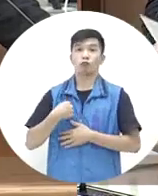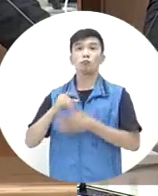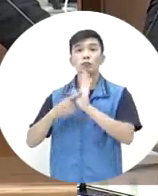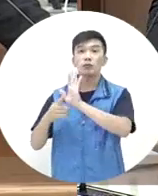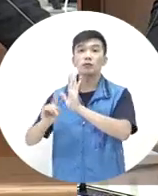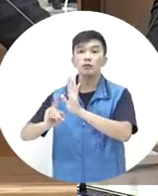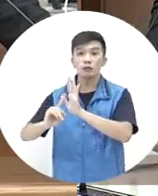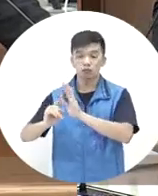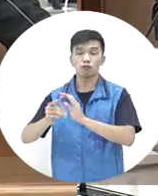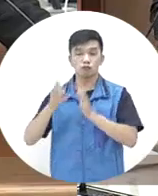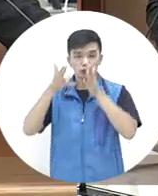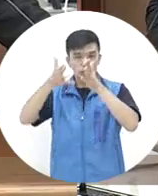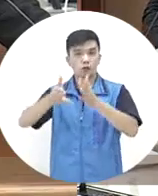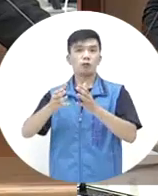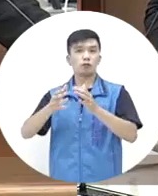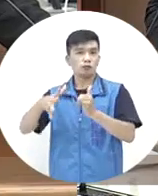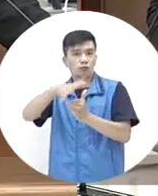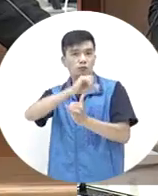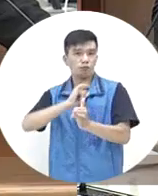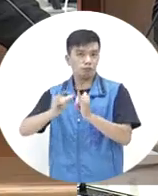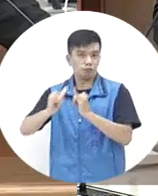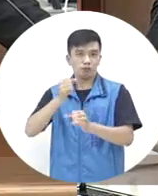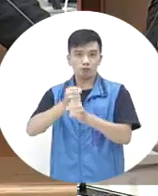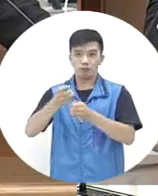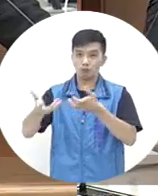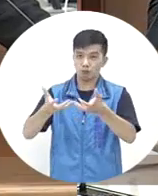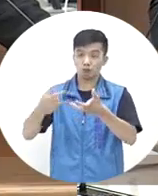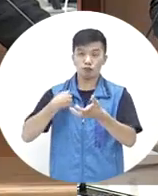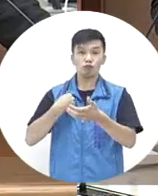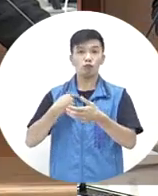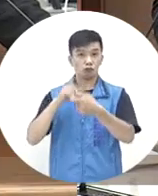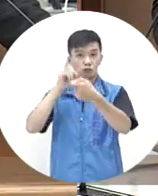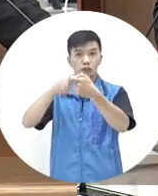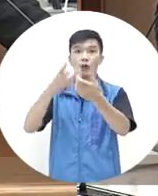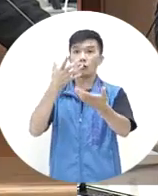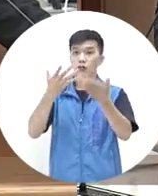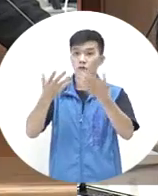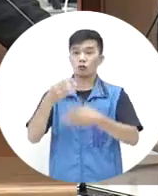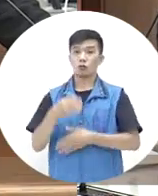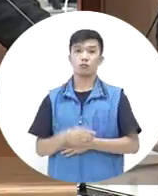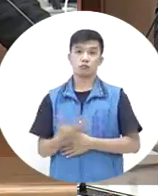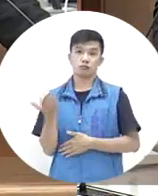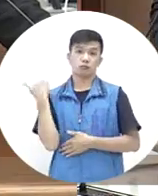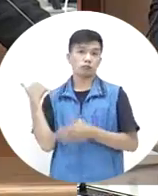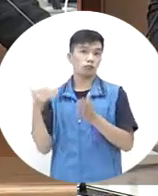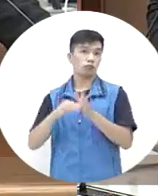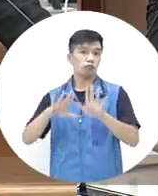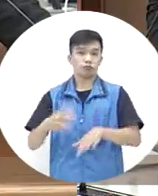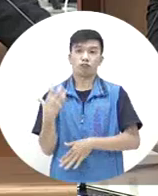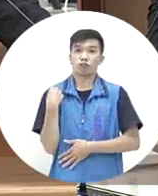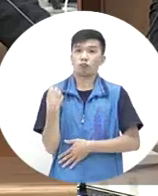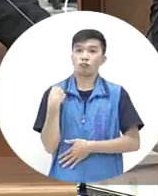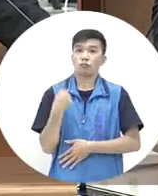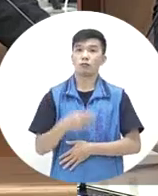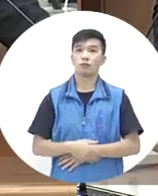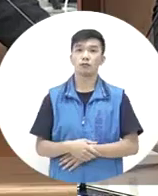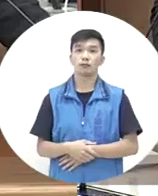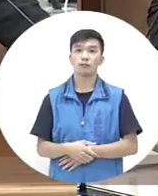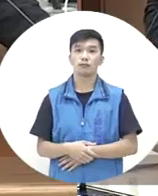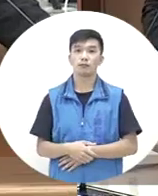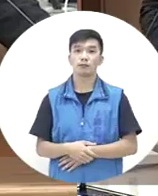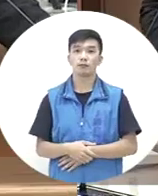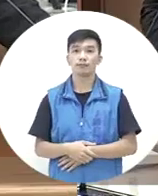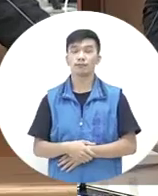吧。 好， 我已经讲了，我态度很清楚啊，从头到尾没有变过啊。 市长，然后接下来呢？那如